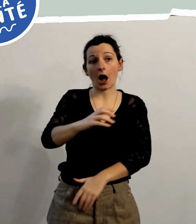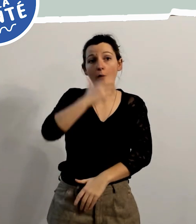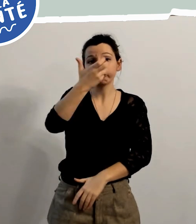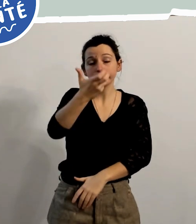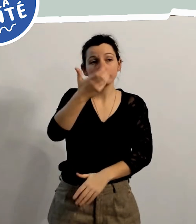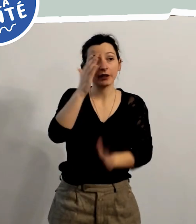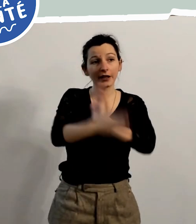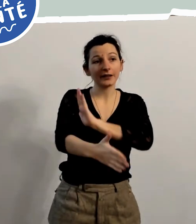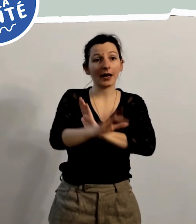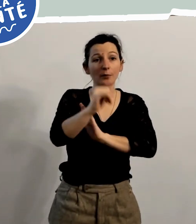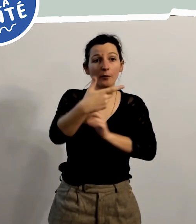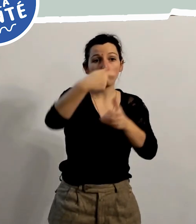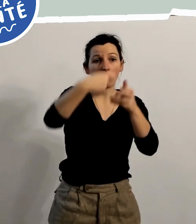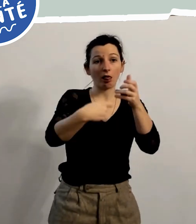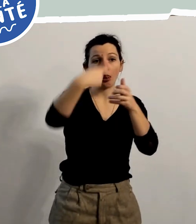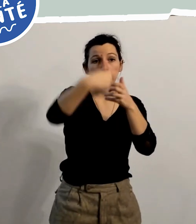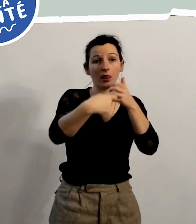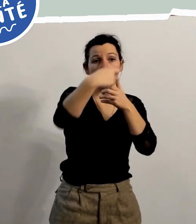la peau avec.